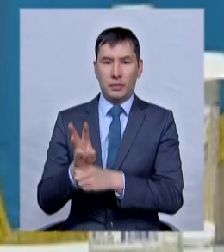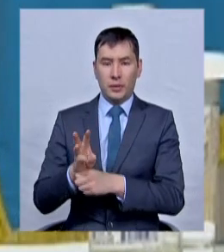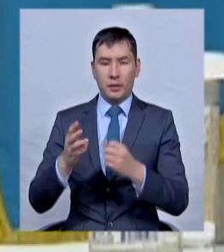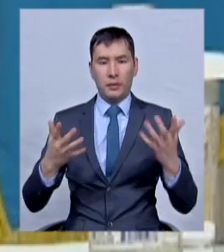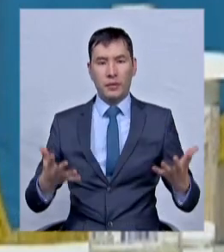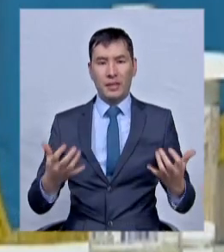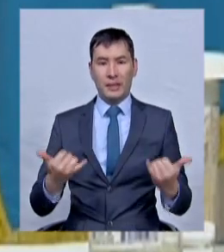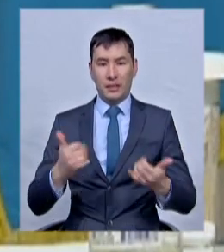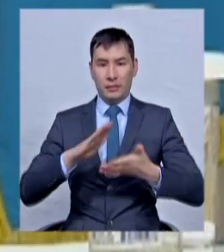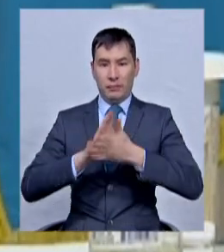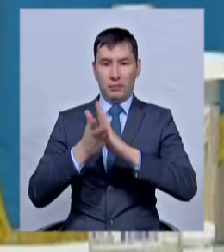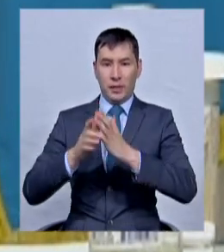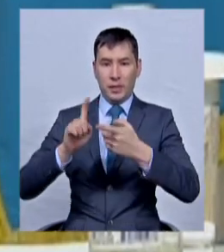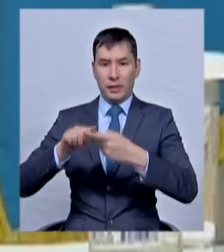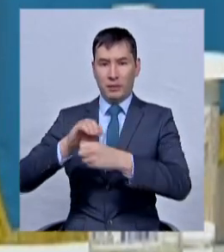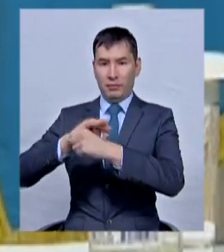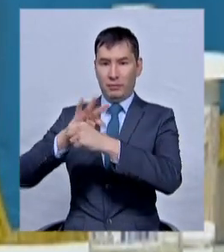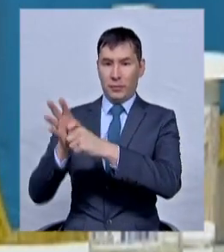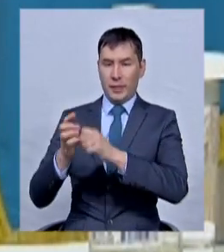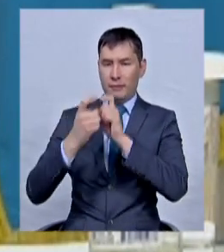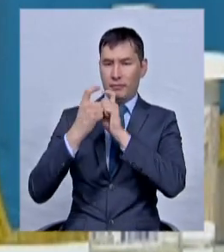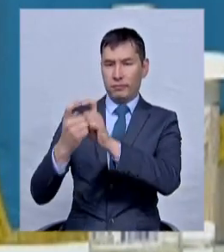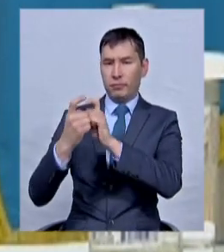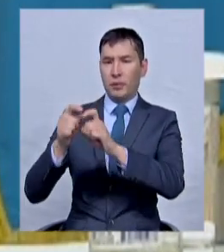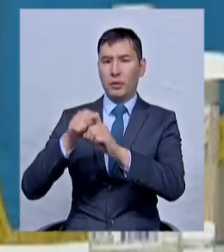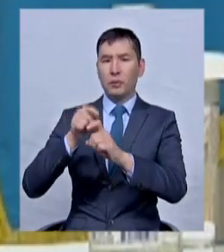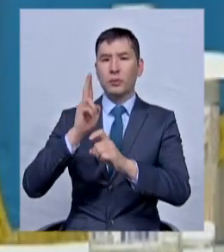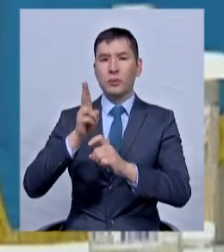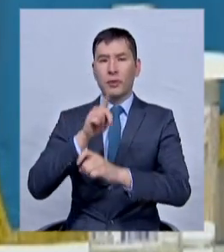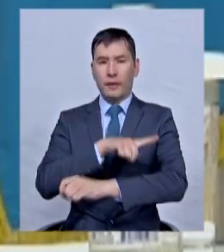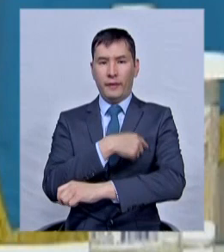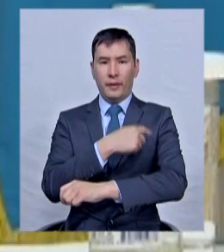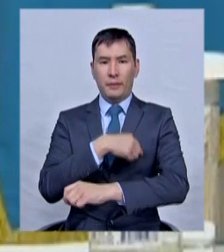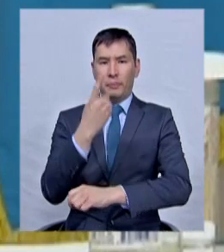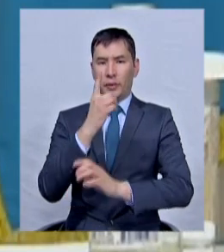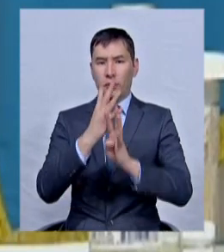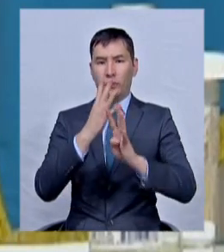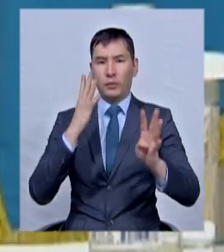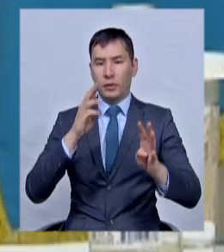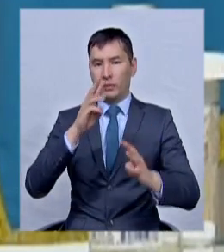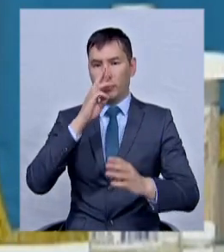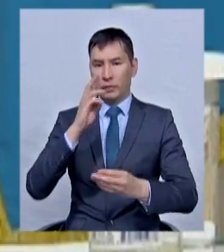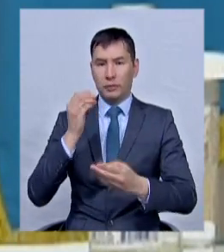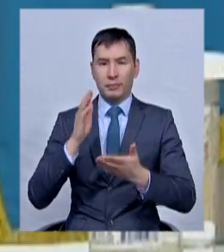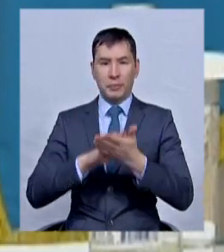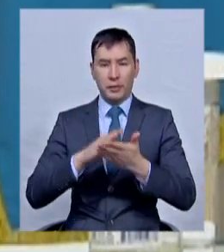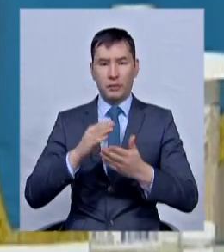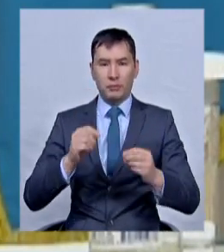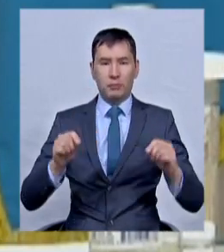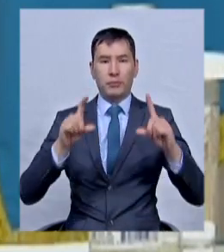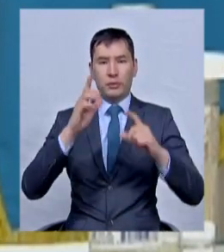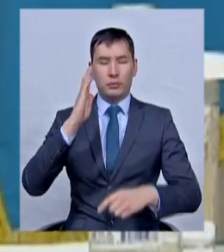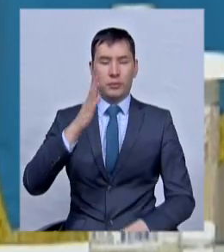біз коронавируспен күреске атсалысқан медицина қызметкерлеріне үстемақы төлеуді